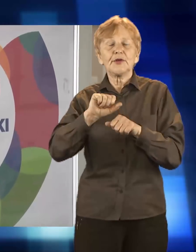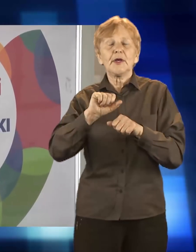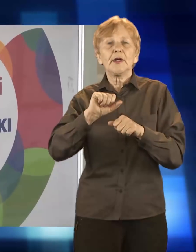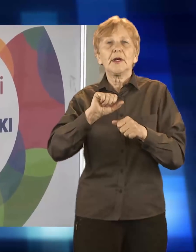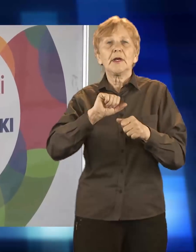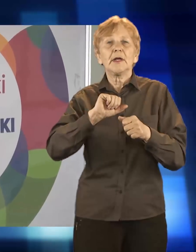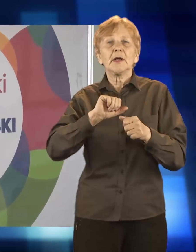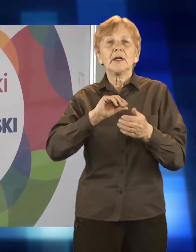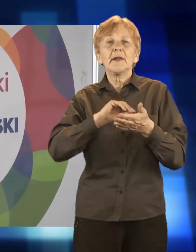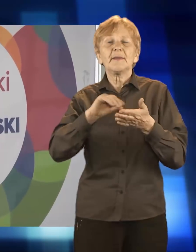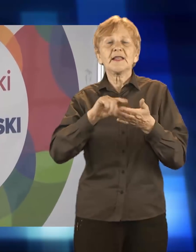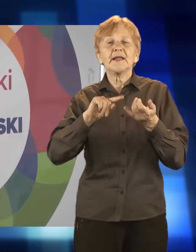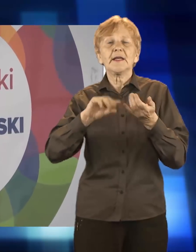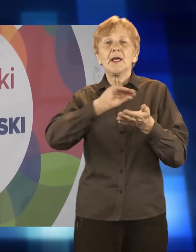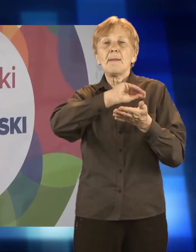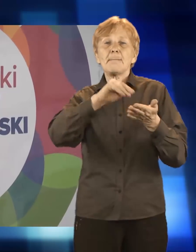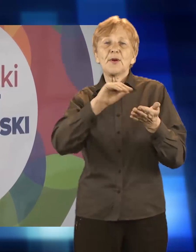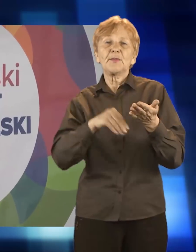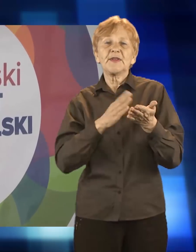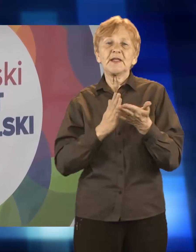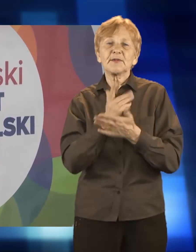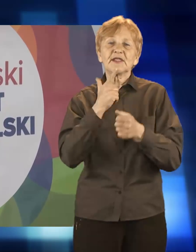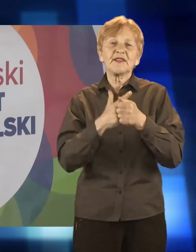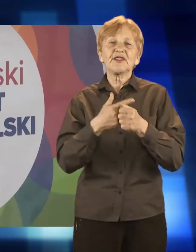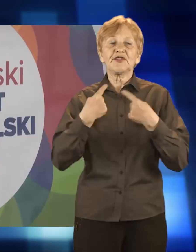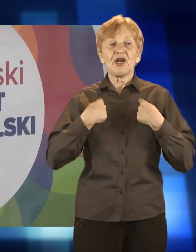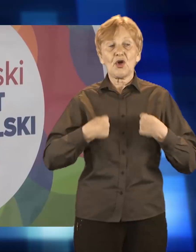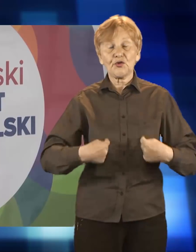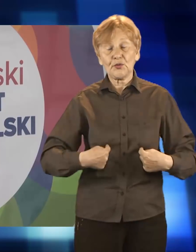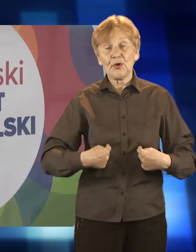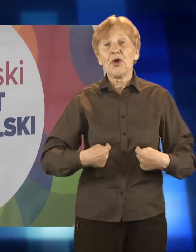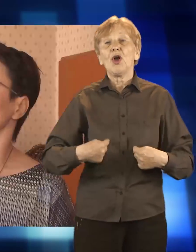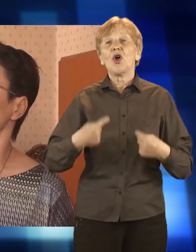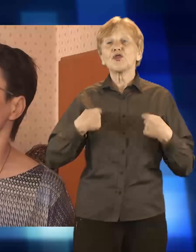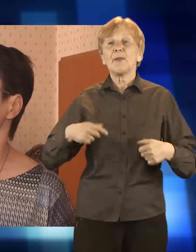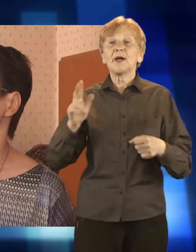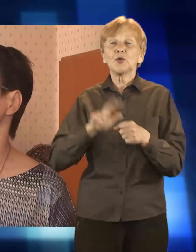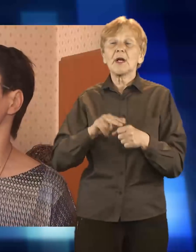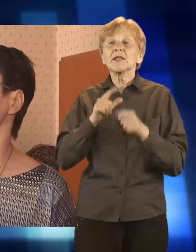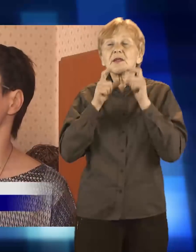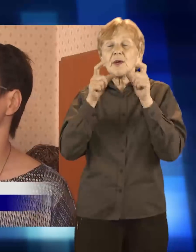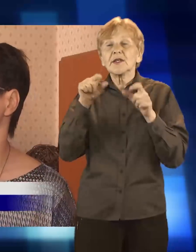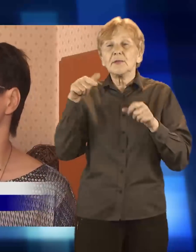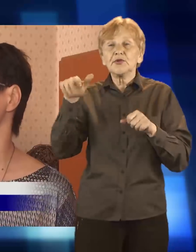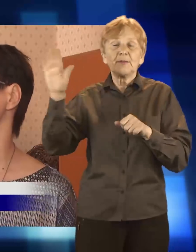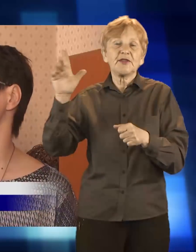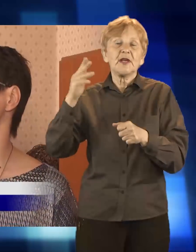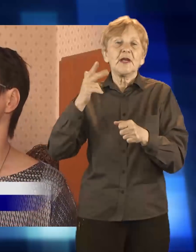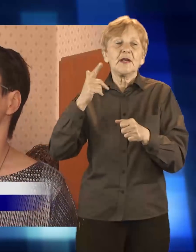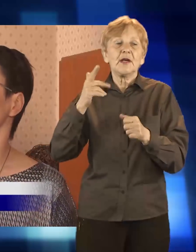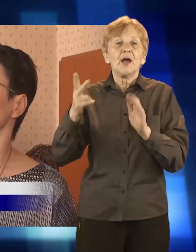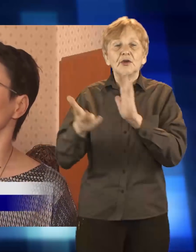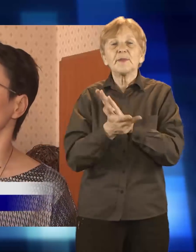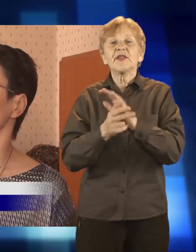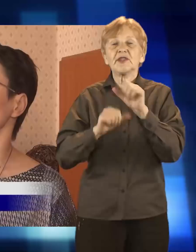muszą być poparte 20 podpisami mieszkańców i może je zgłosić wyłącznie osoba pełnoletnia. My co roku prowadzimy akcję informacyjną. W tym roku